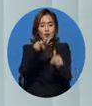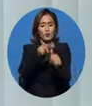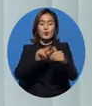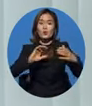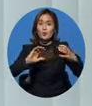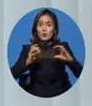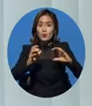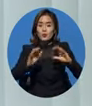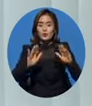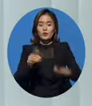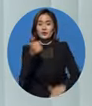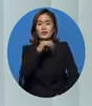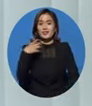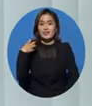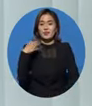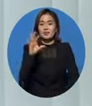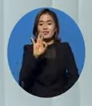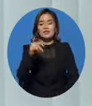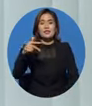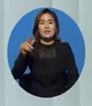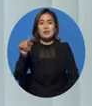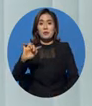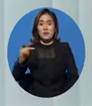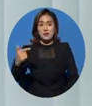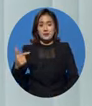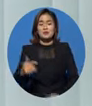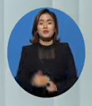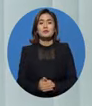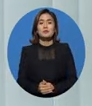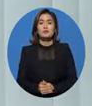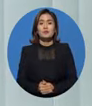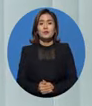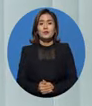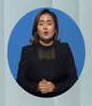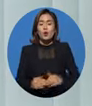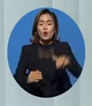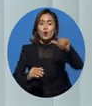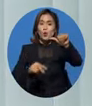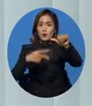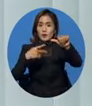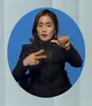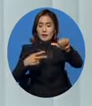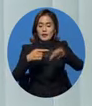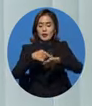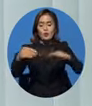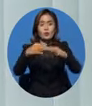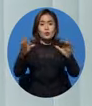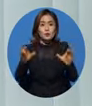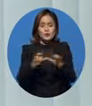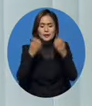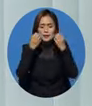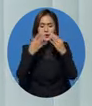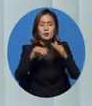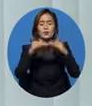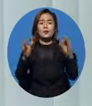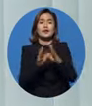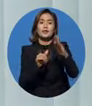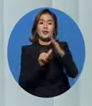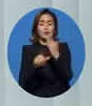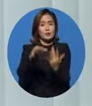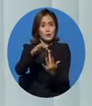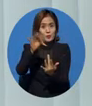토론의 저는 사회를 맡은 이제 원입니다 다가올 o 원리 더불어 민주당이 새로운 당 대표를 선출